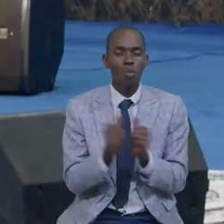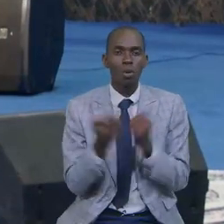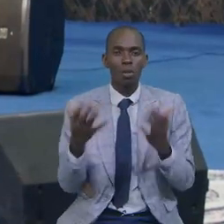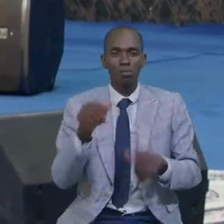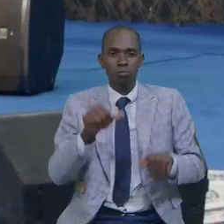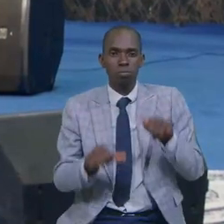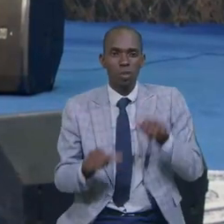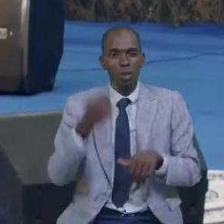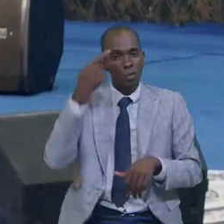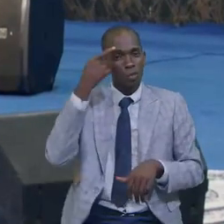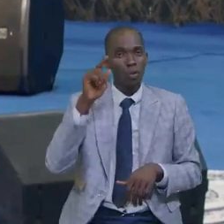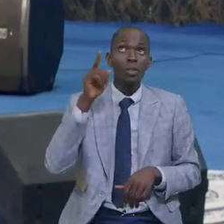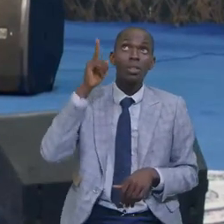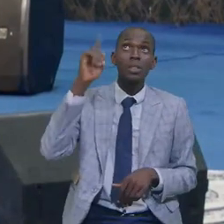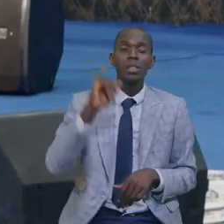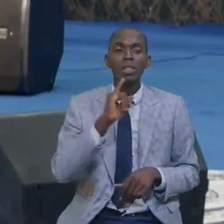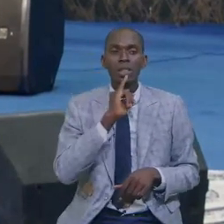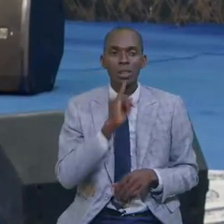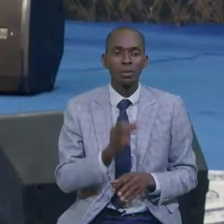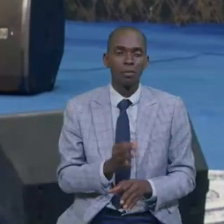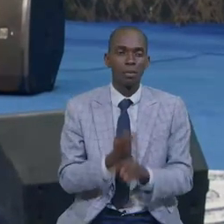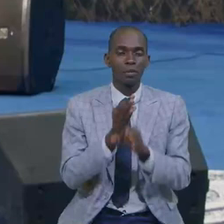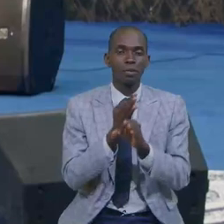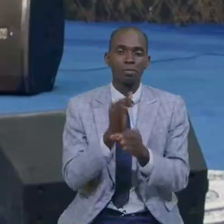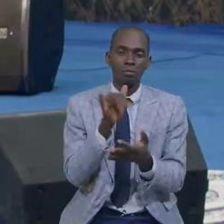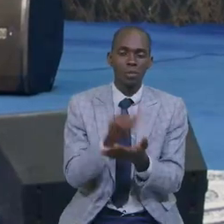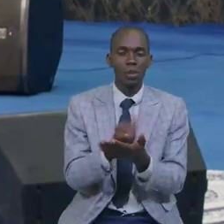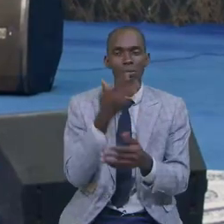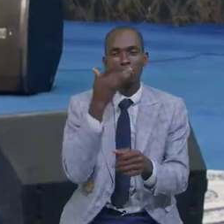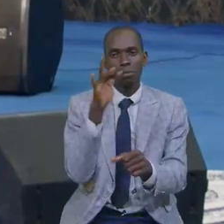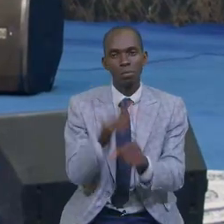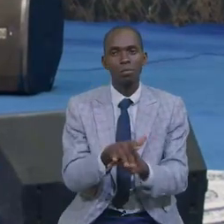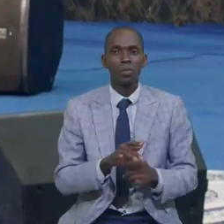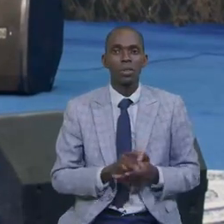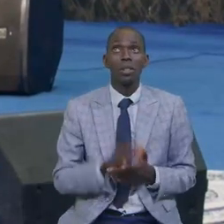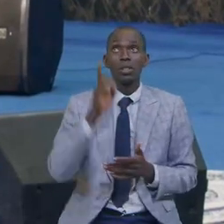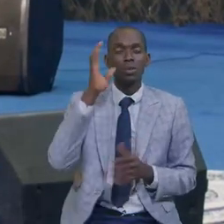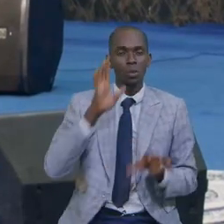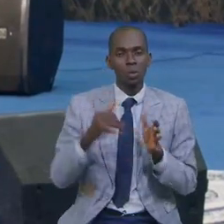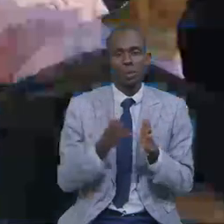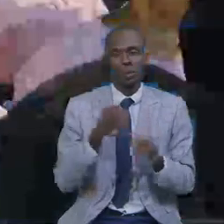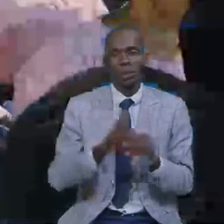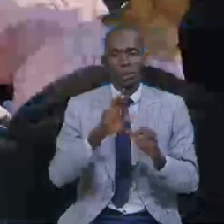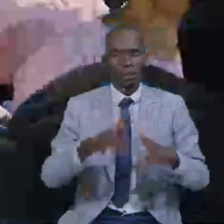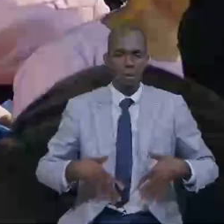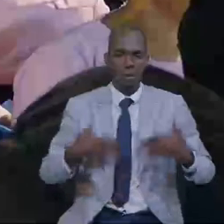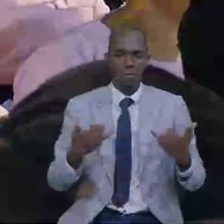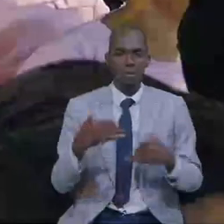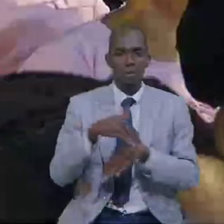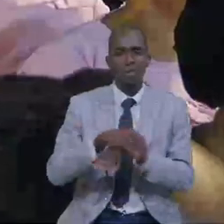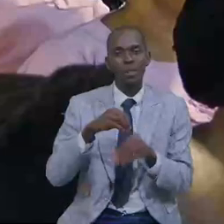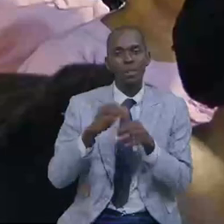celui qui a fait la promesse est fidèle et il le fera dans ta vie ce